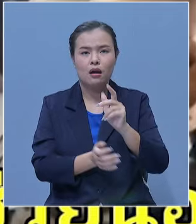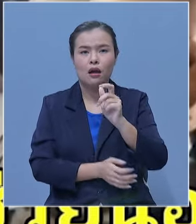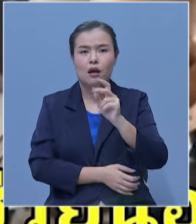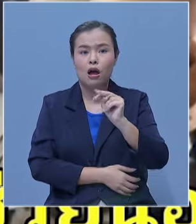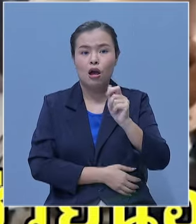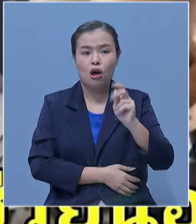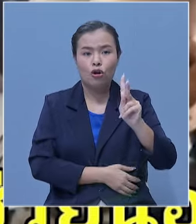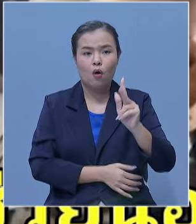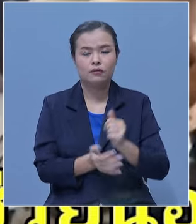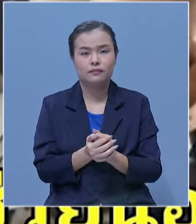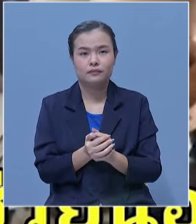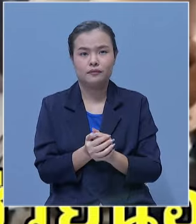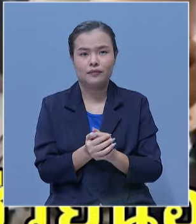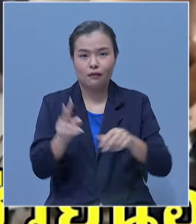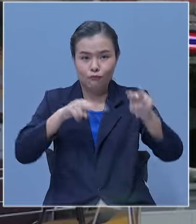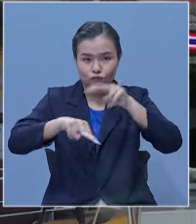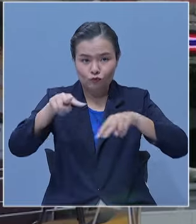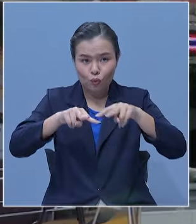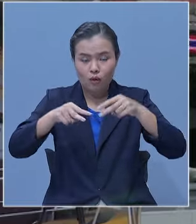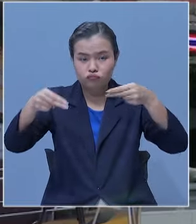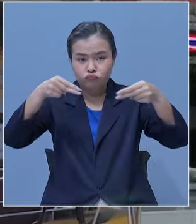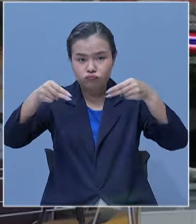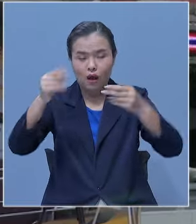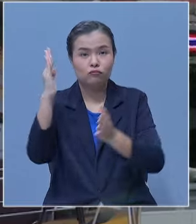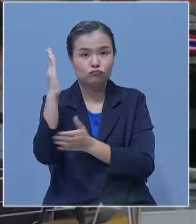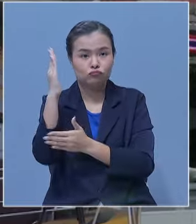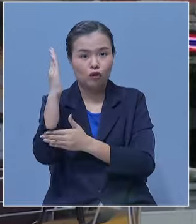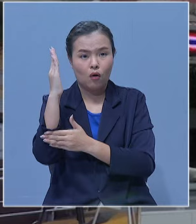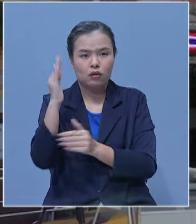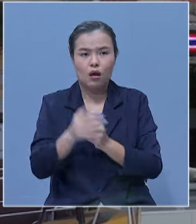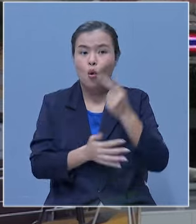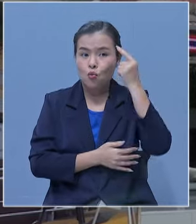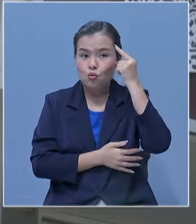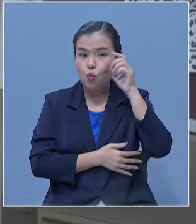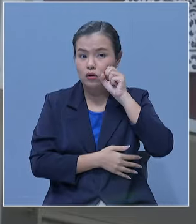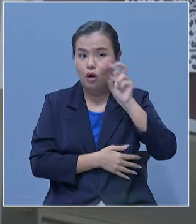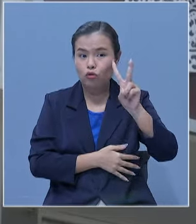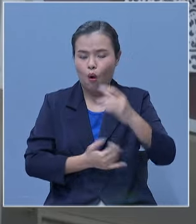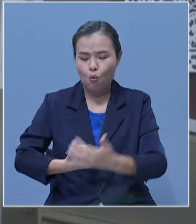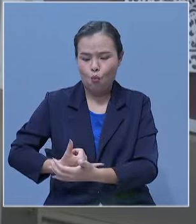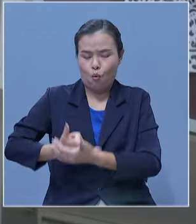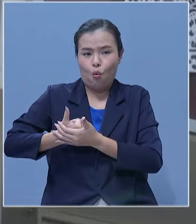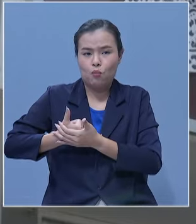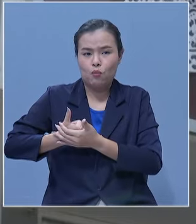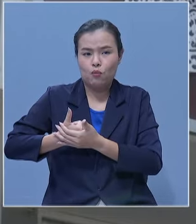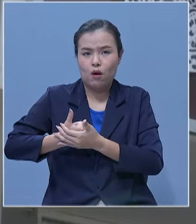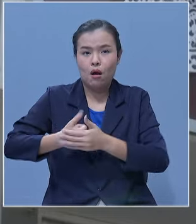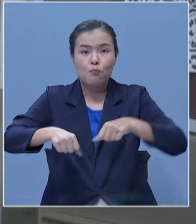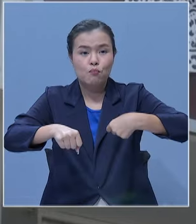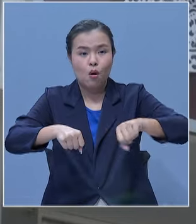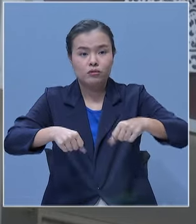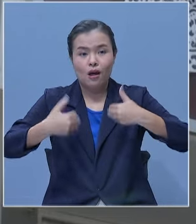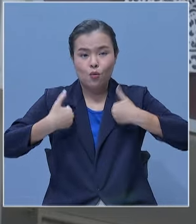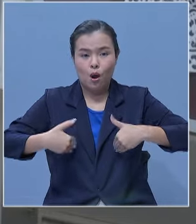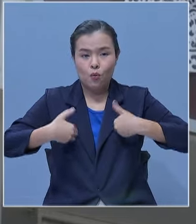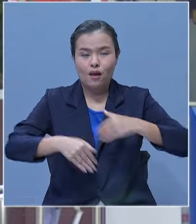สืบสวนสน.บางนานะครับตรวจภาพจากกล้องวงจรปิดในซอยวัดบางนานอกจนรู้ว่านายน้อยเนี่ยอุ้มน้องมาร์ตินขึ้นรถมอเตอร์ไซค์รับจ้าง